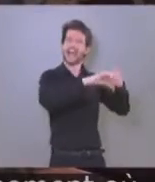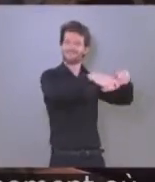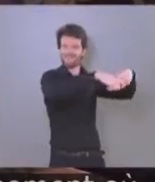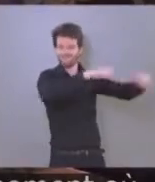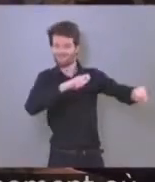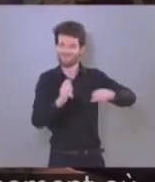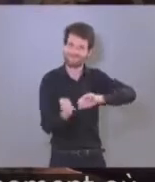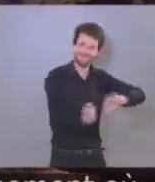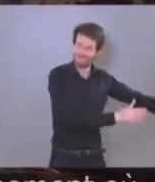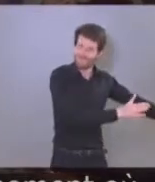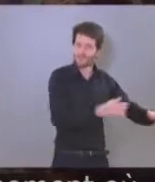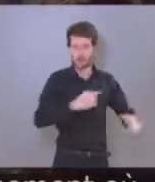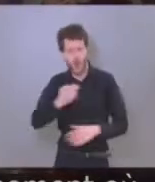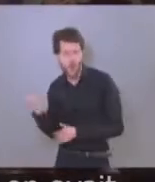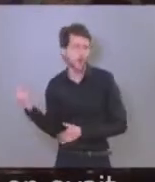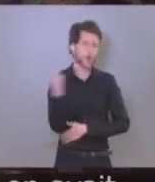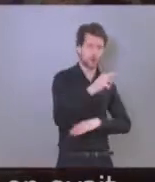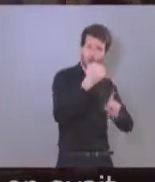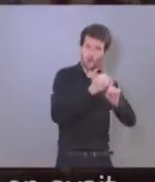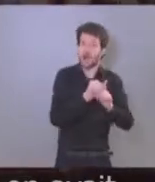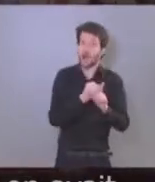combat, notamment avec les communistes.